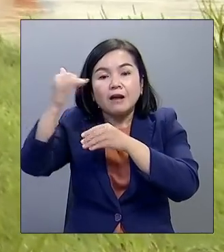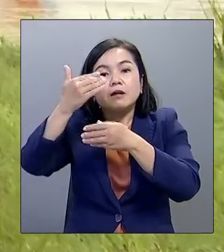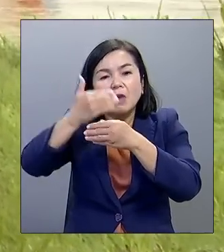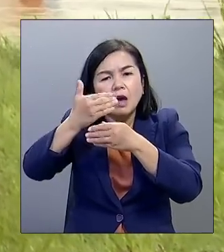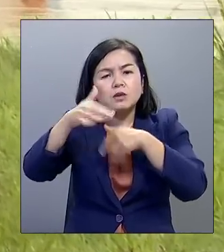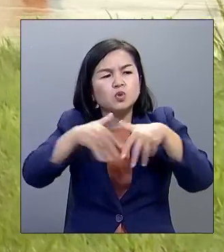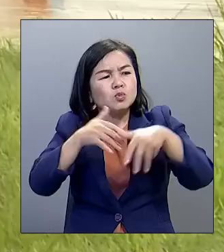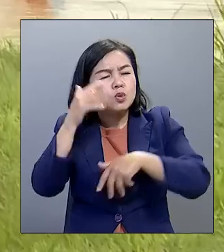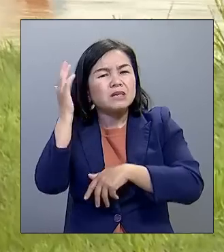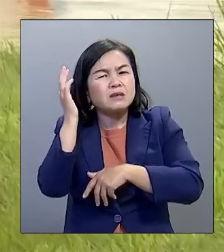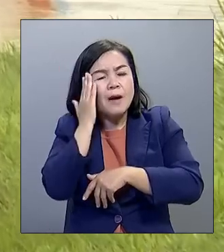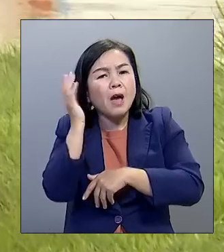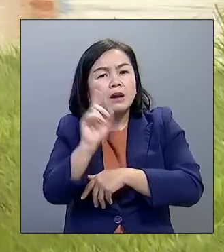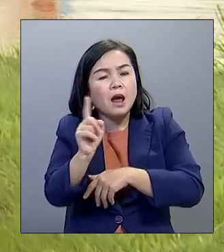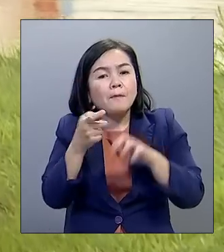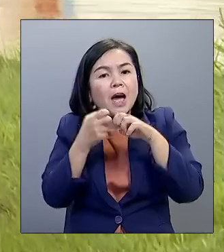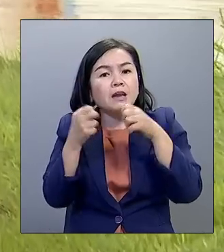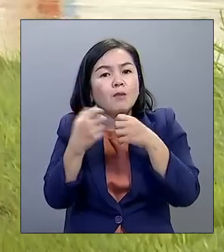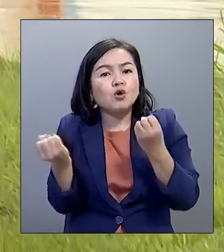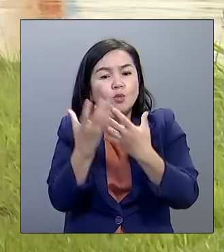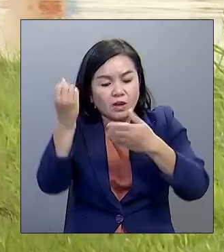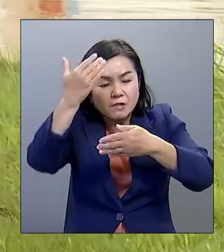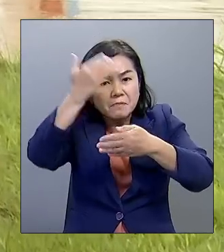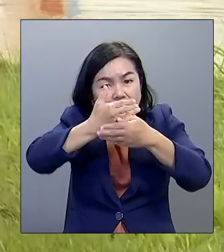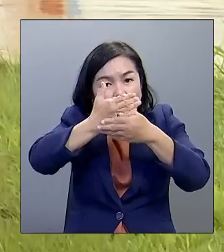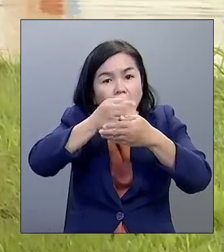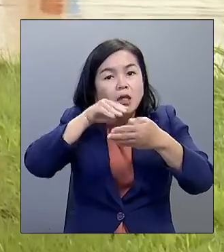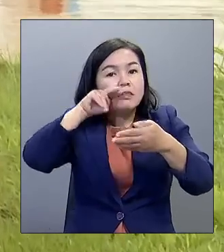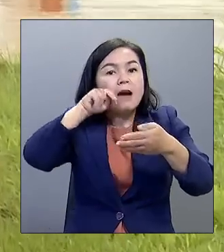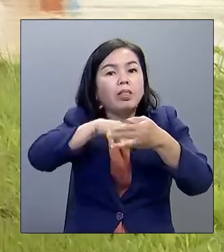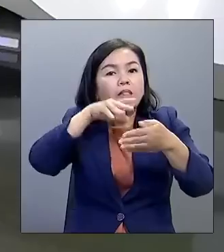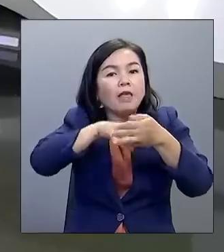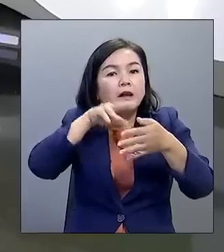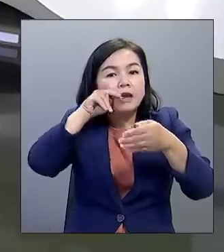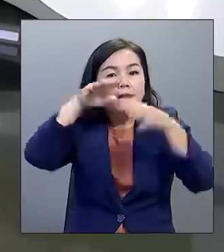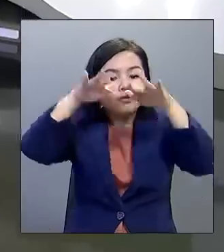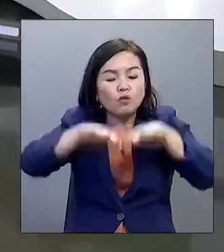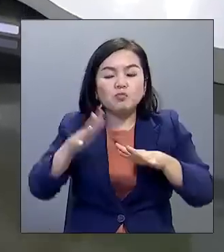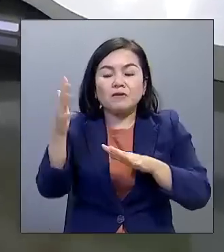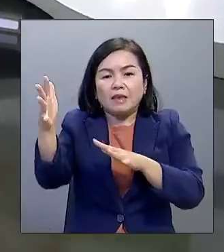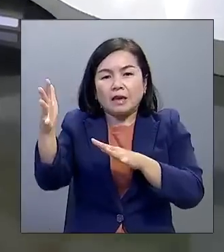านในพื้นที่เข้าใจว่าอาจจะเป็นสาเหตุหนึ่งที่ทำให้การระบายน้ำนั้นล่าช้าค่ะ ขอบคุณค่ะ